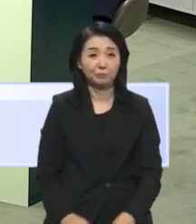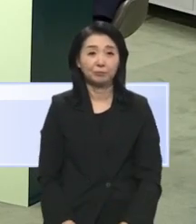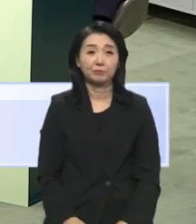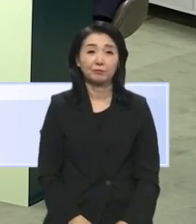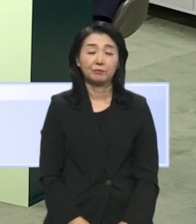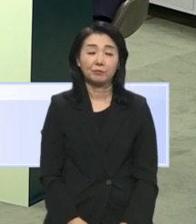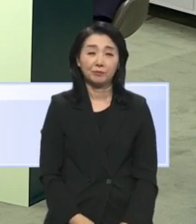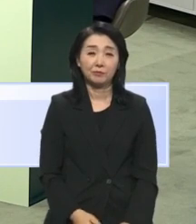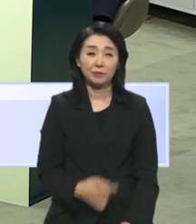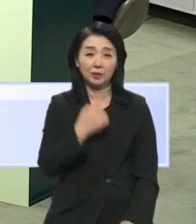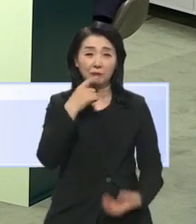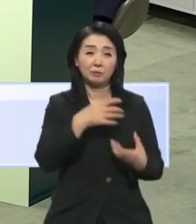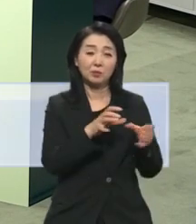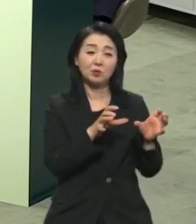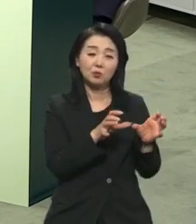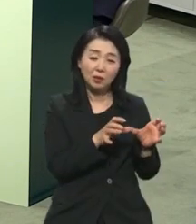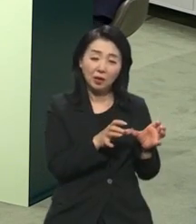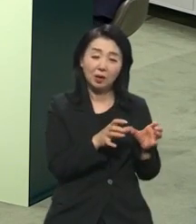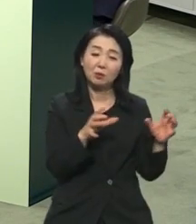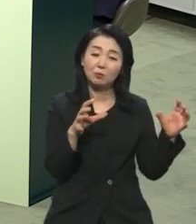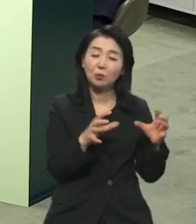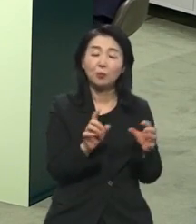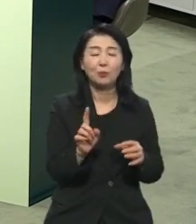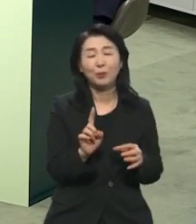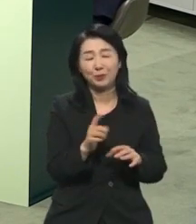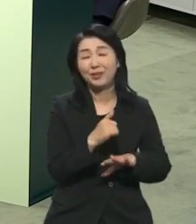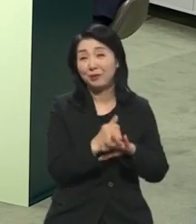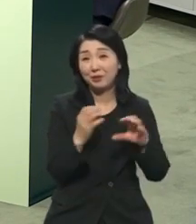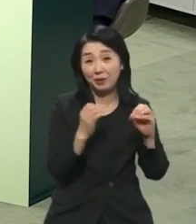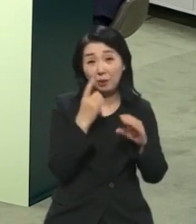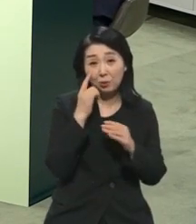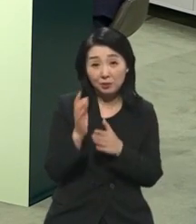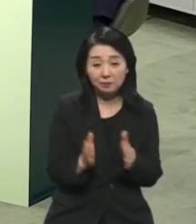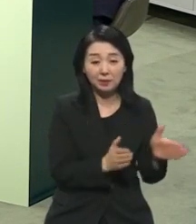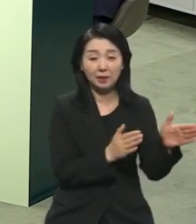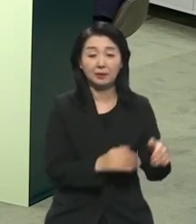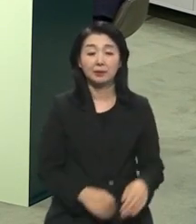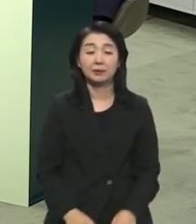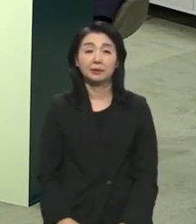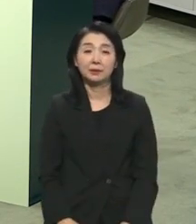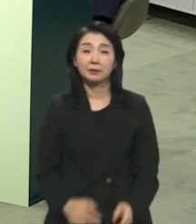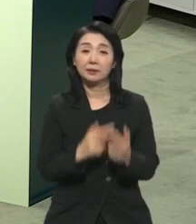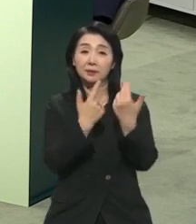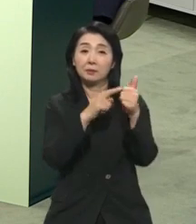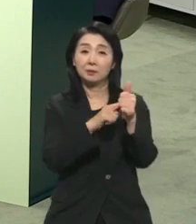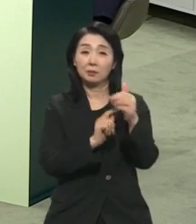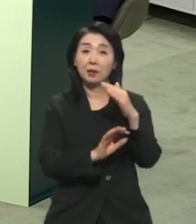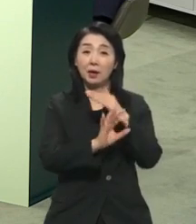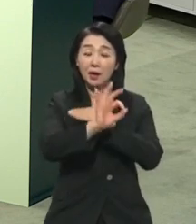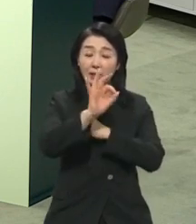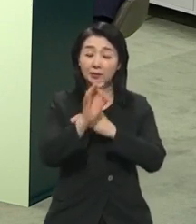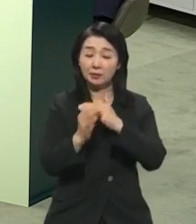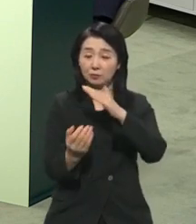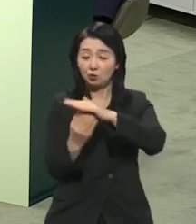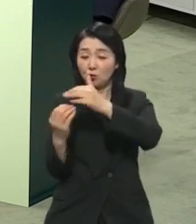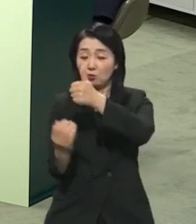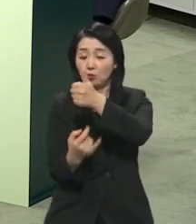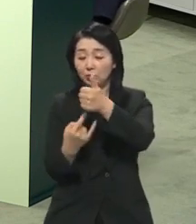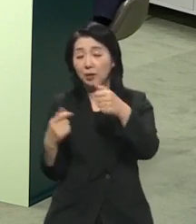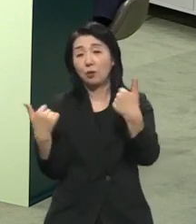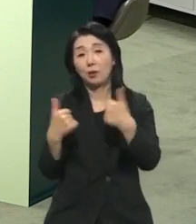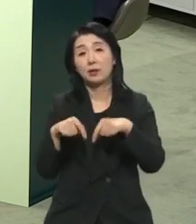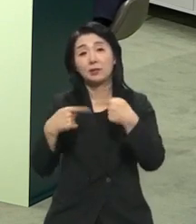민주당에서 어떻게 중지가 모이고 있는지 이런 얘기도 좀 해 볼 텐데 자 이재명 대표가 오늘 그 아침 최고위원회의는 참석을 하지 못했지만